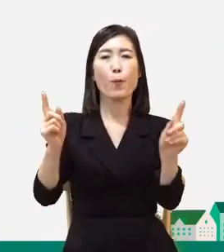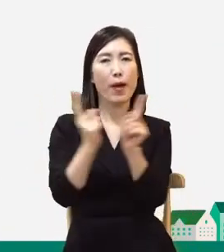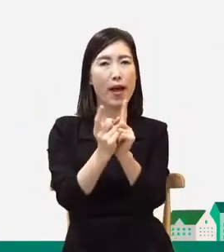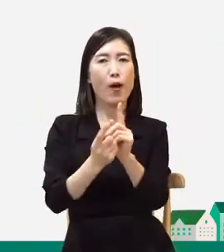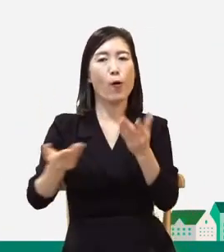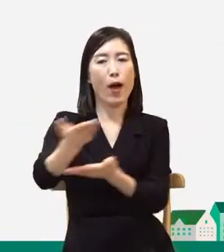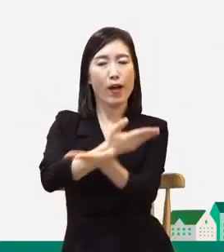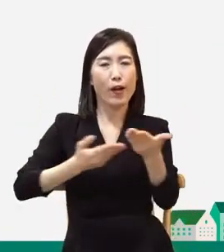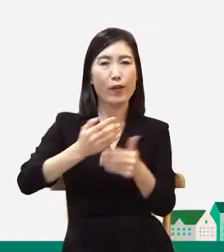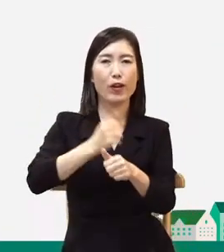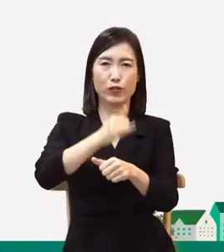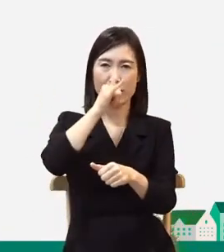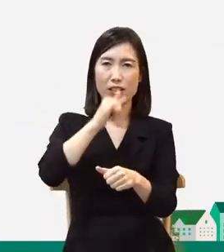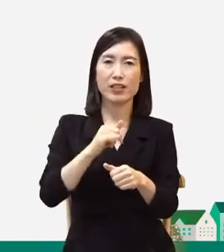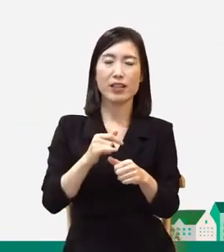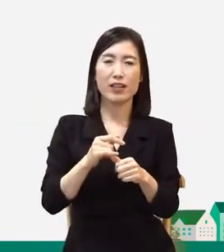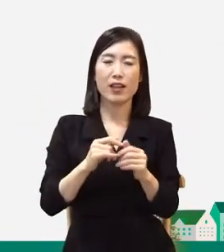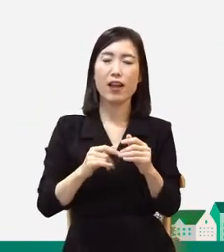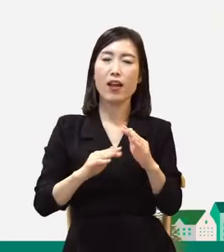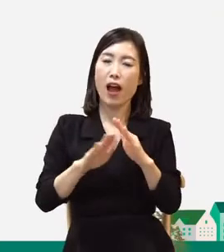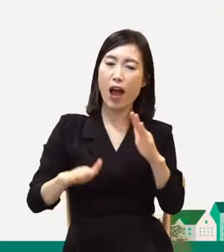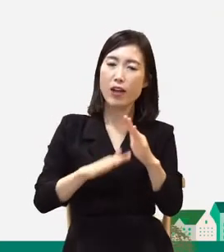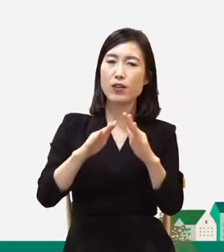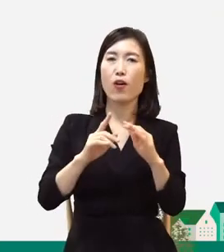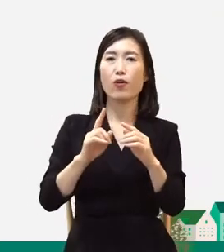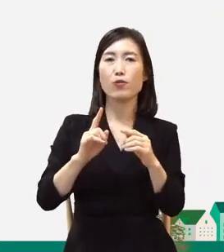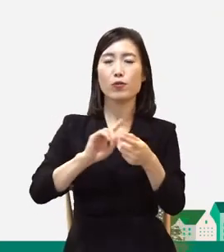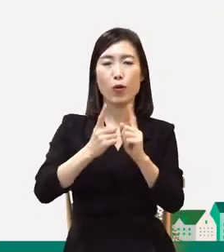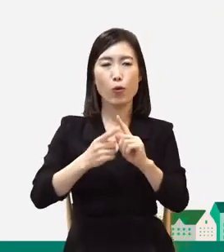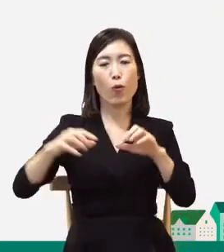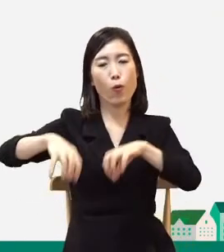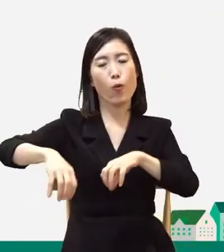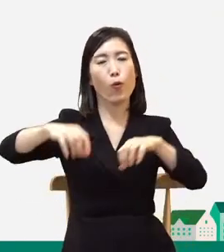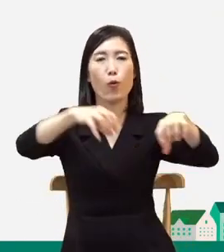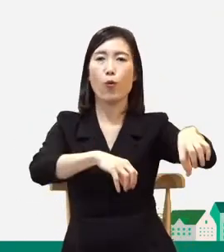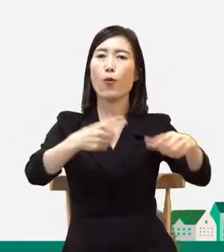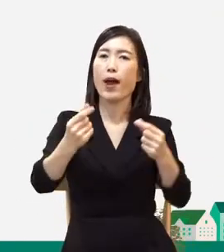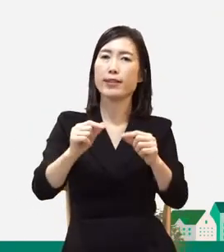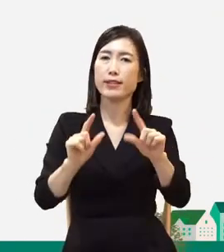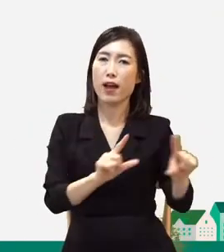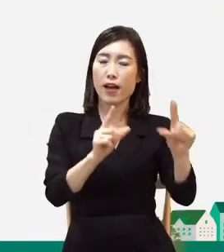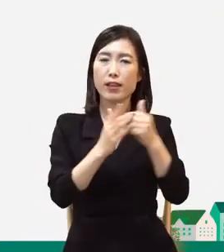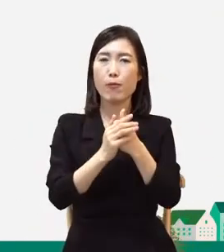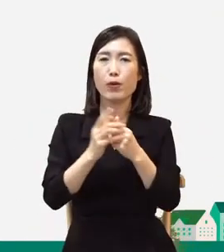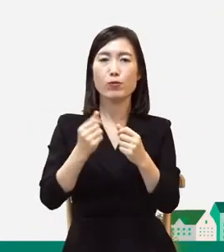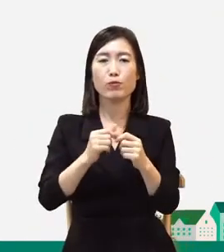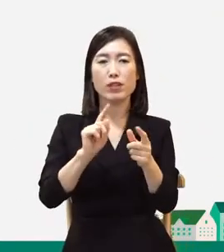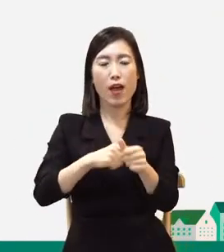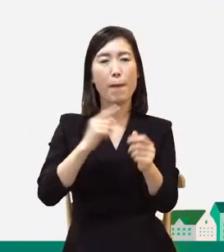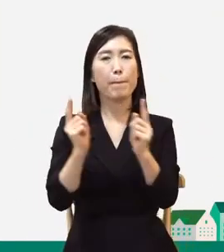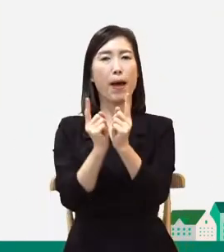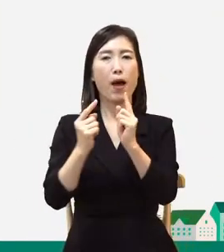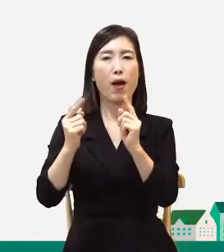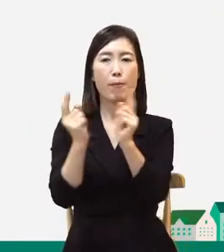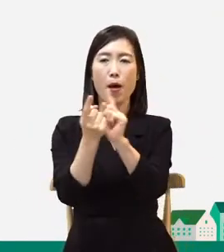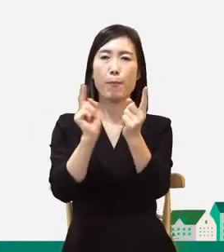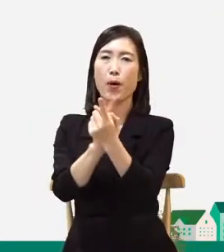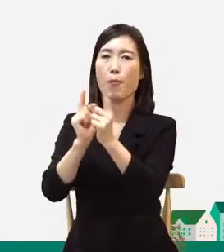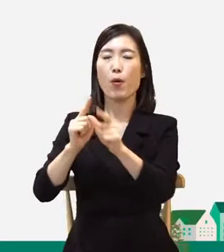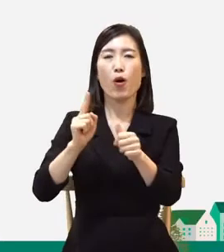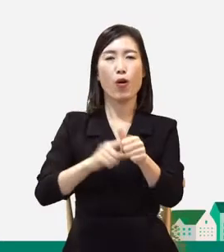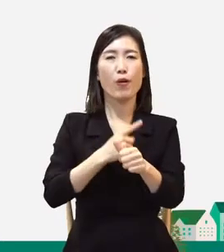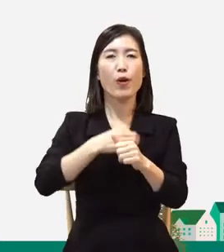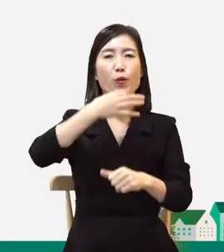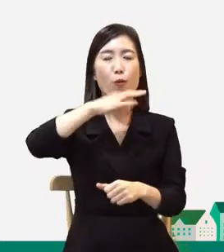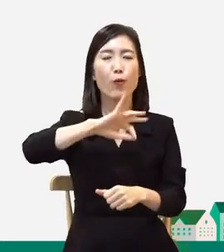그런 과정을 통해서 자연스럽게 소셜믹스가 되고 좀 게토화가 방지되는 그런 효과들은 있는